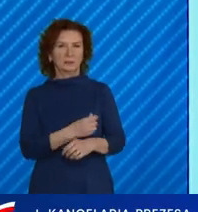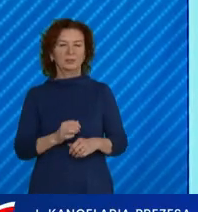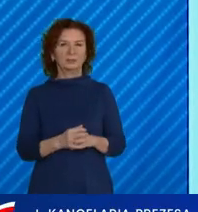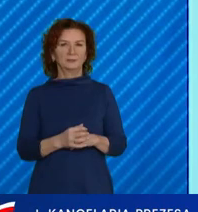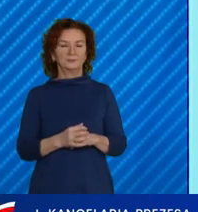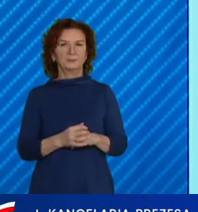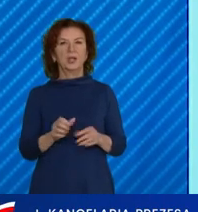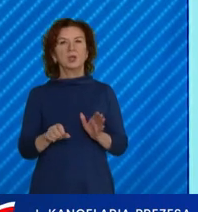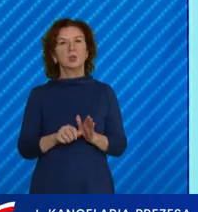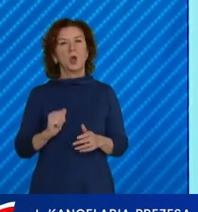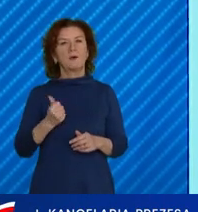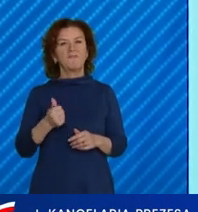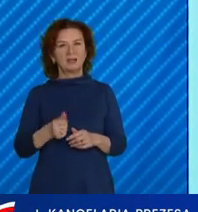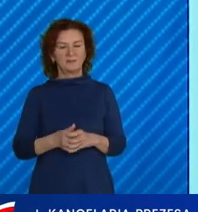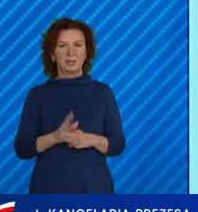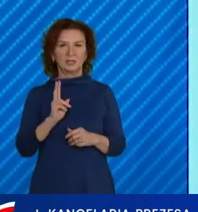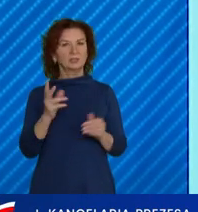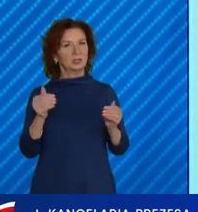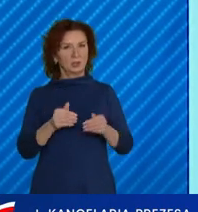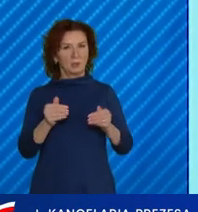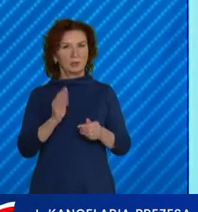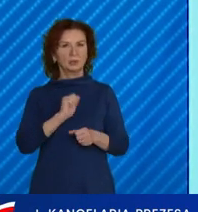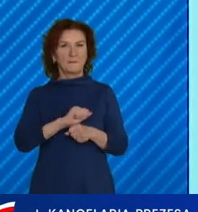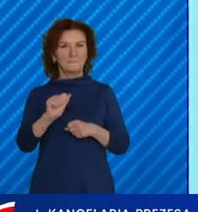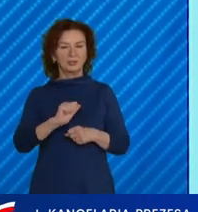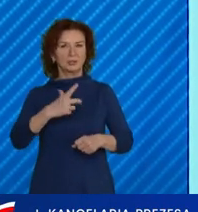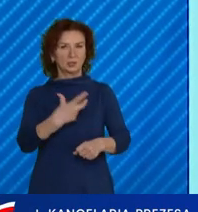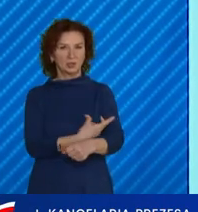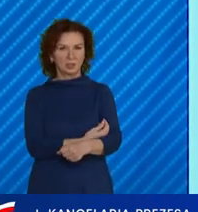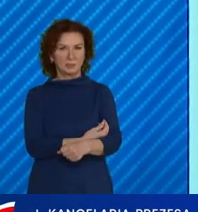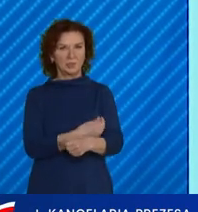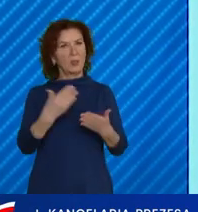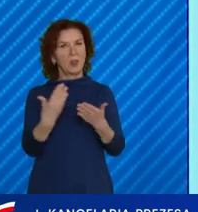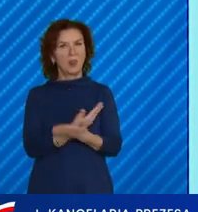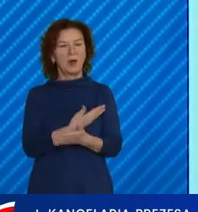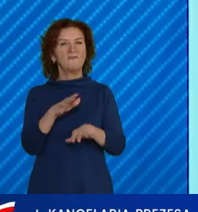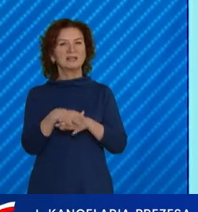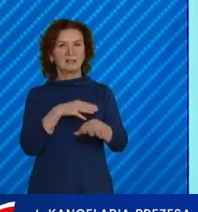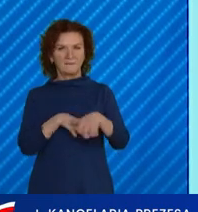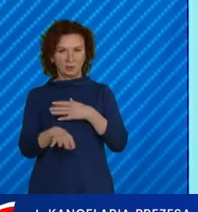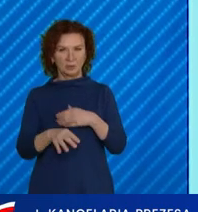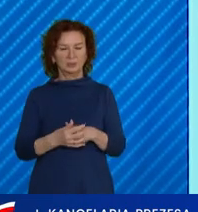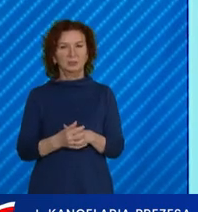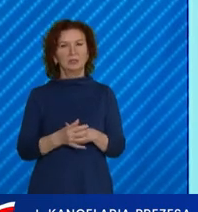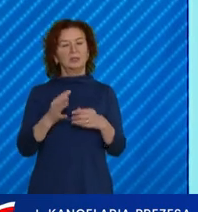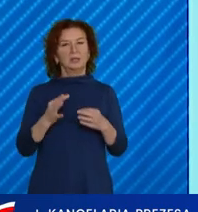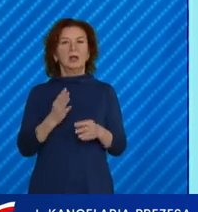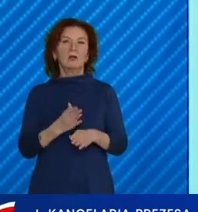i do kwalifikacji do szczepień dla szeregu nowych zawodów. Mówiliśmy o